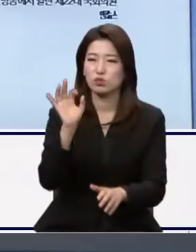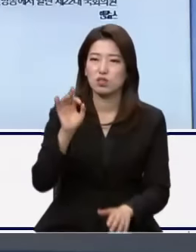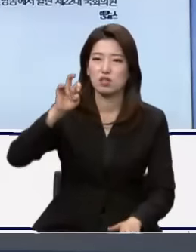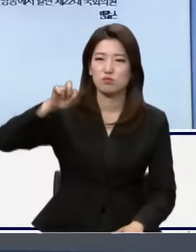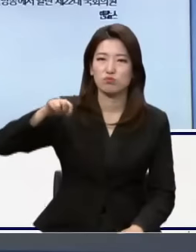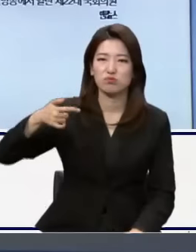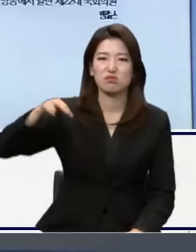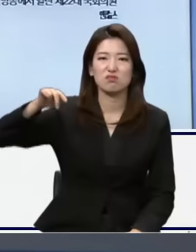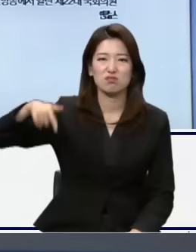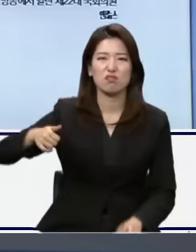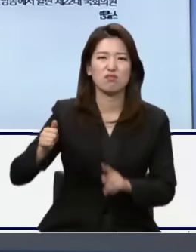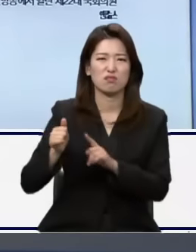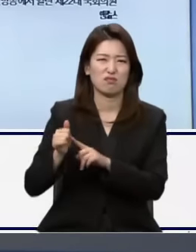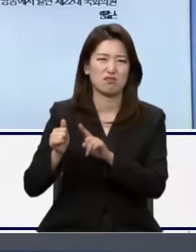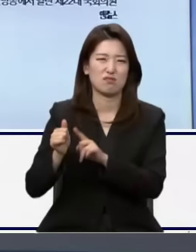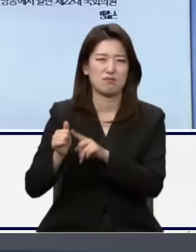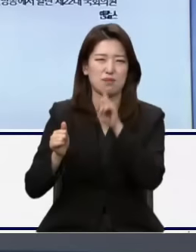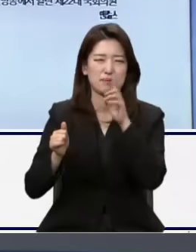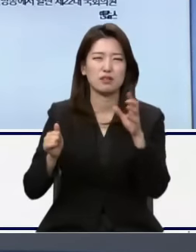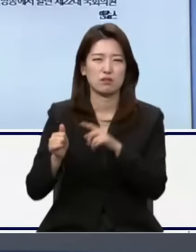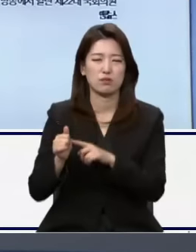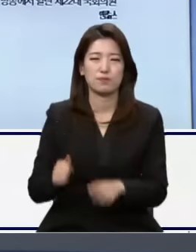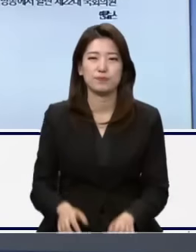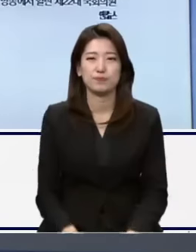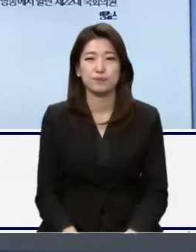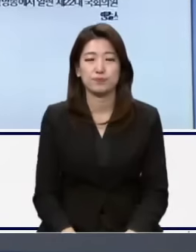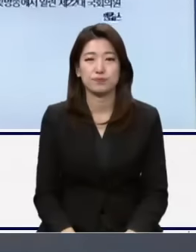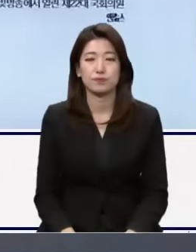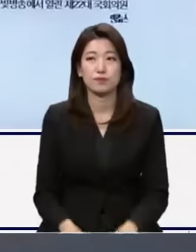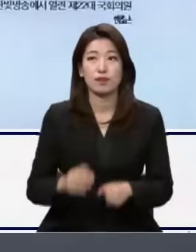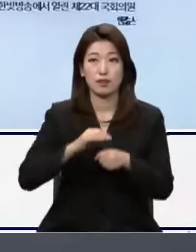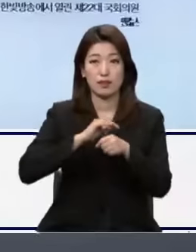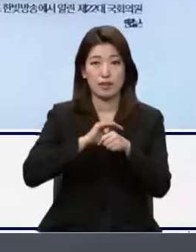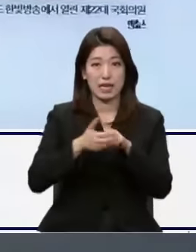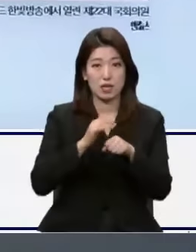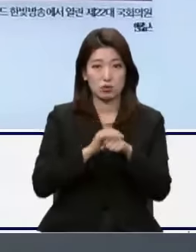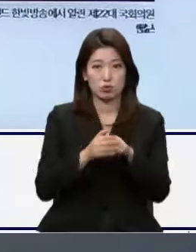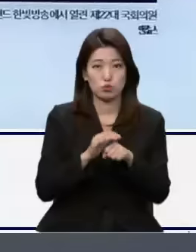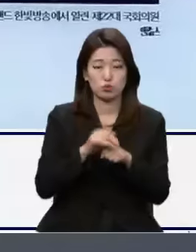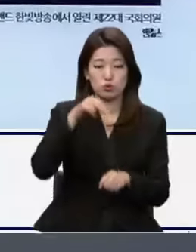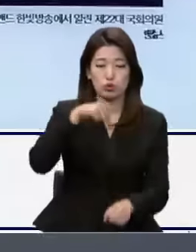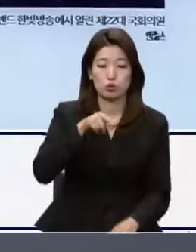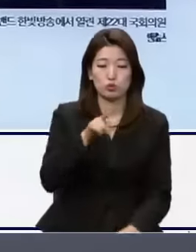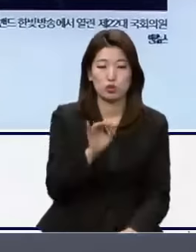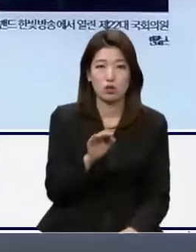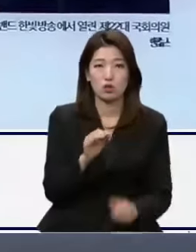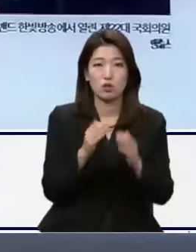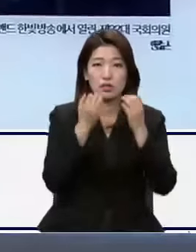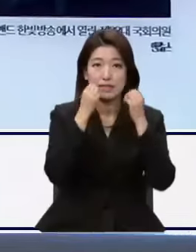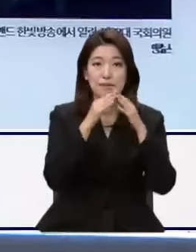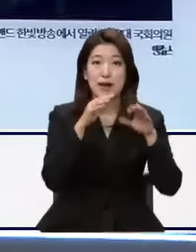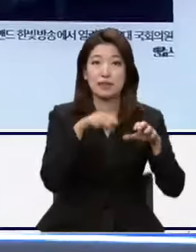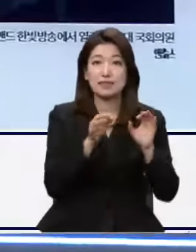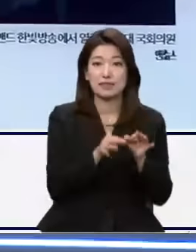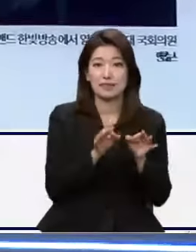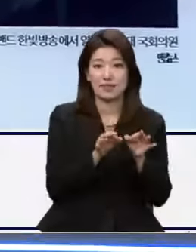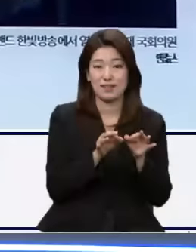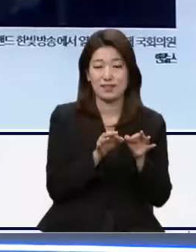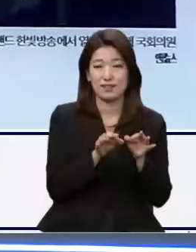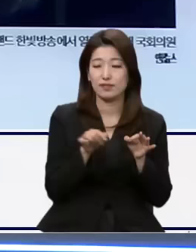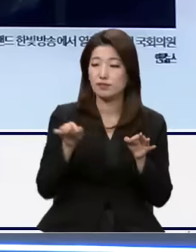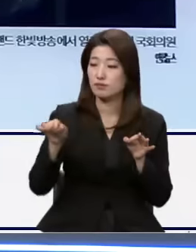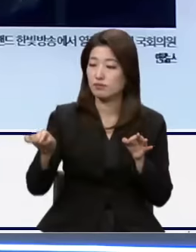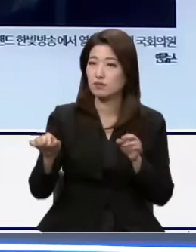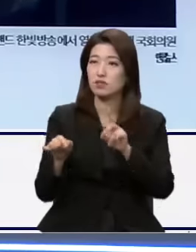쪽에서 어제 이런 입장을 밝혔어요 대구 수성 세마을 금고 양문석 대출금 전액 회수네 11월